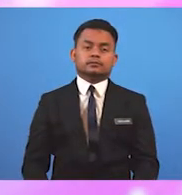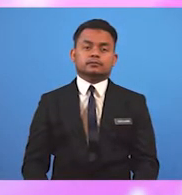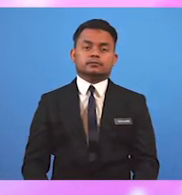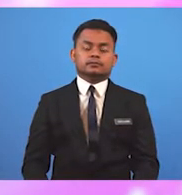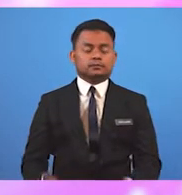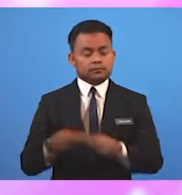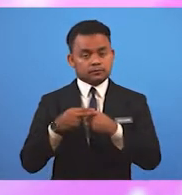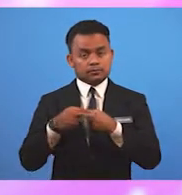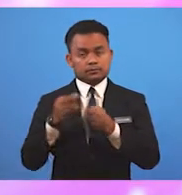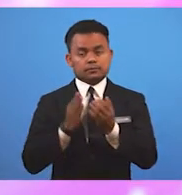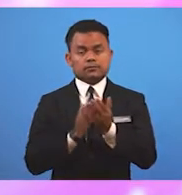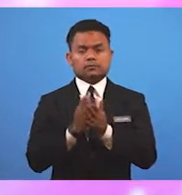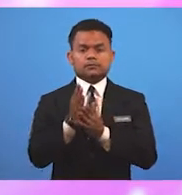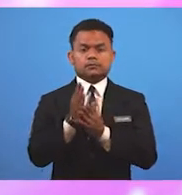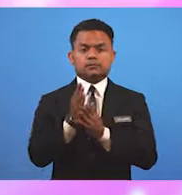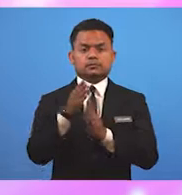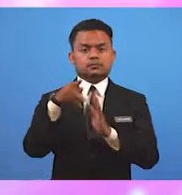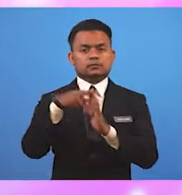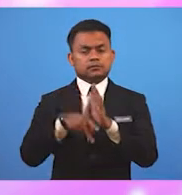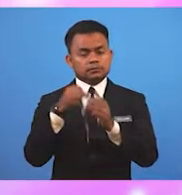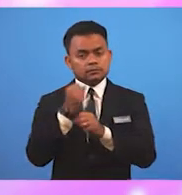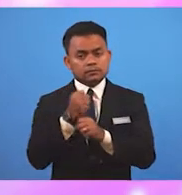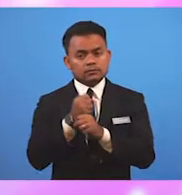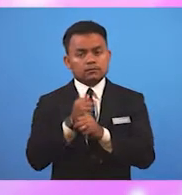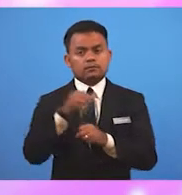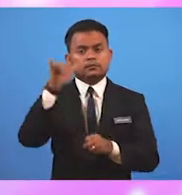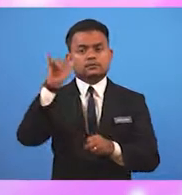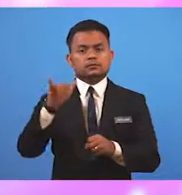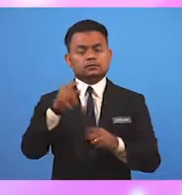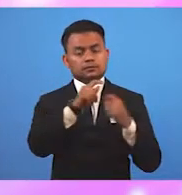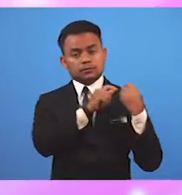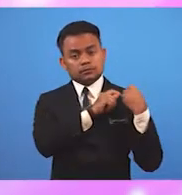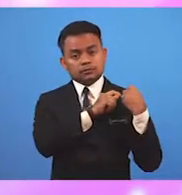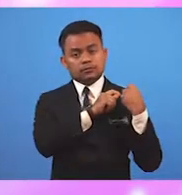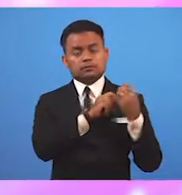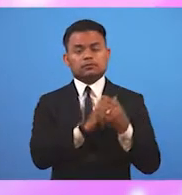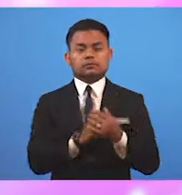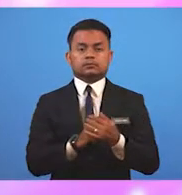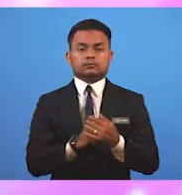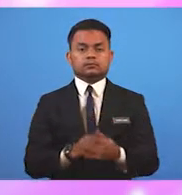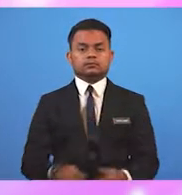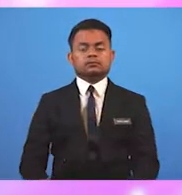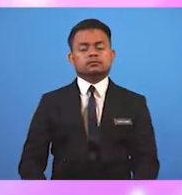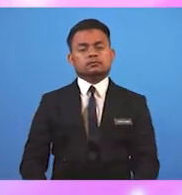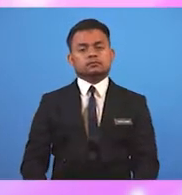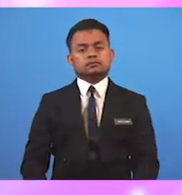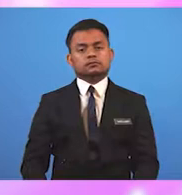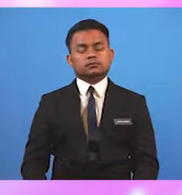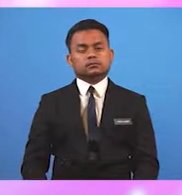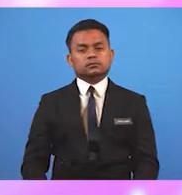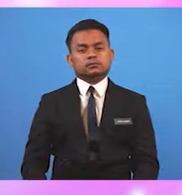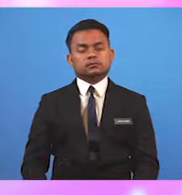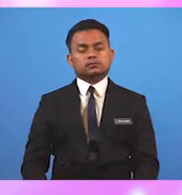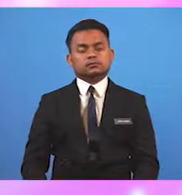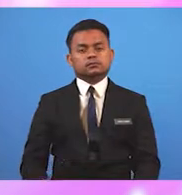segera kepada pekerja yang bertanggungjawab menjalankan diagnosis penyakit atau analisis. Sampel